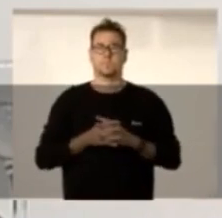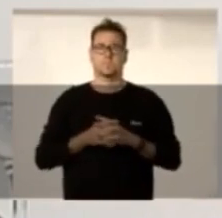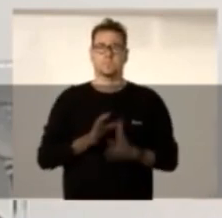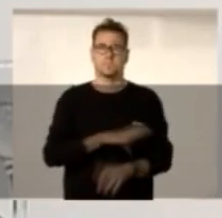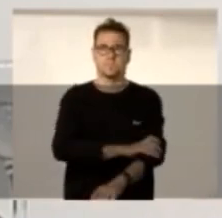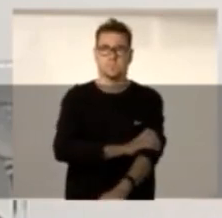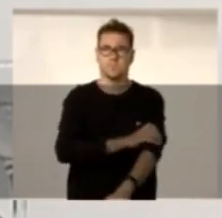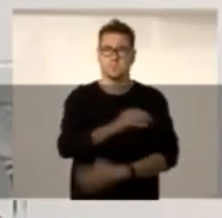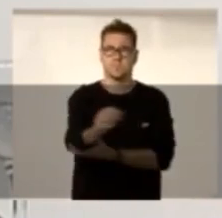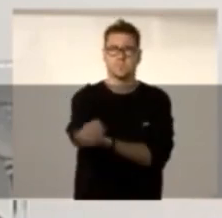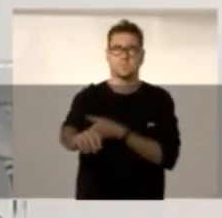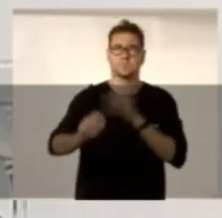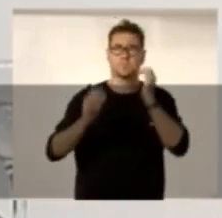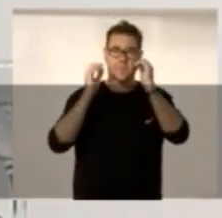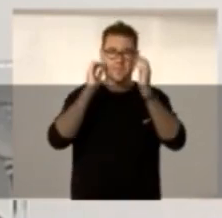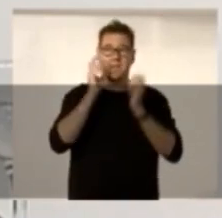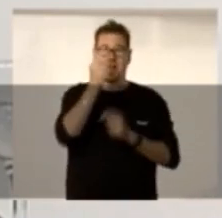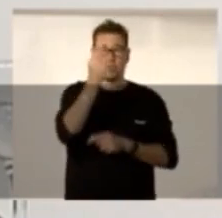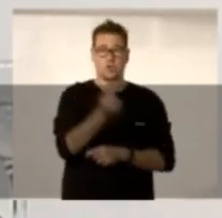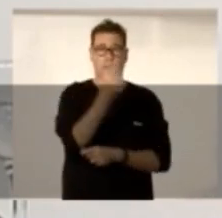Dels 49 focos